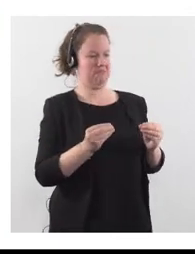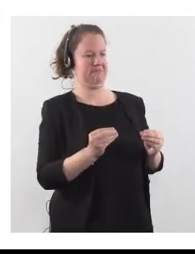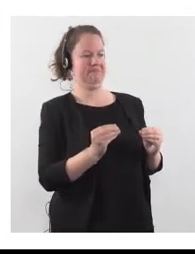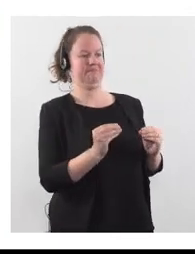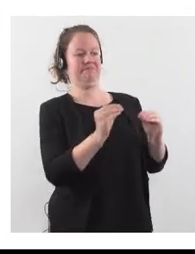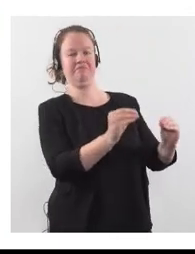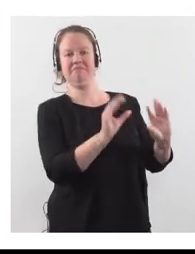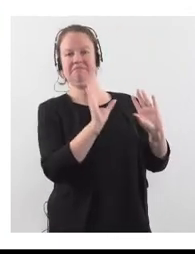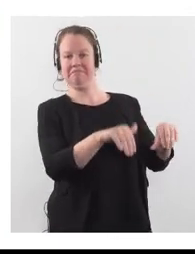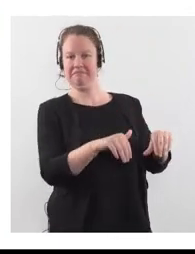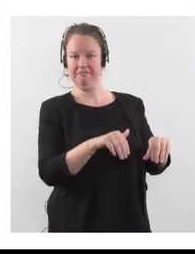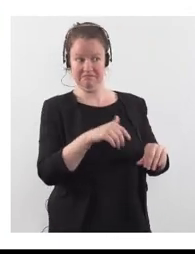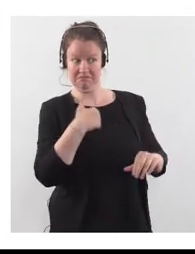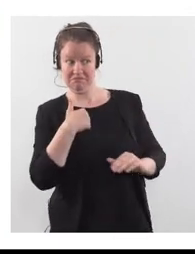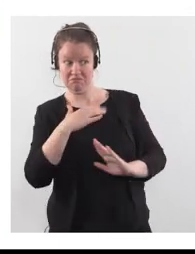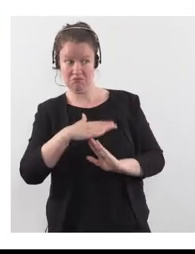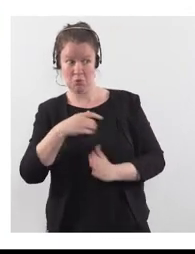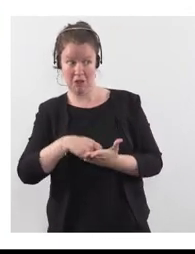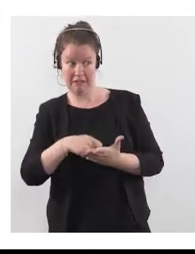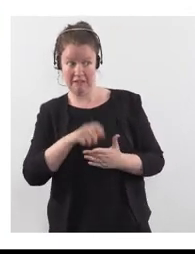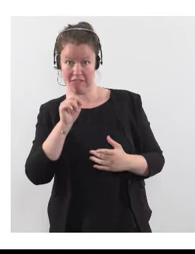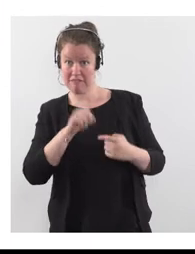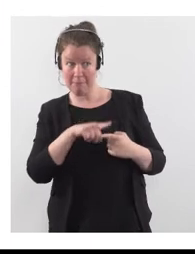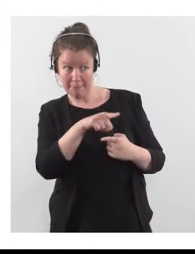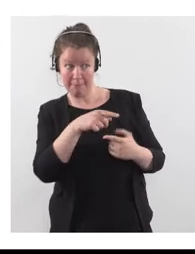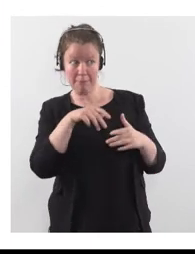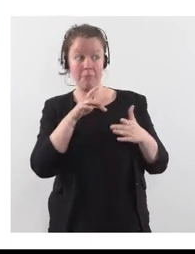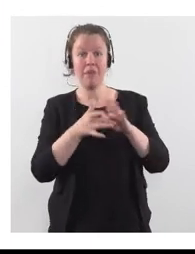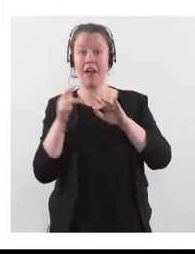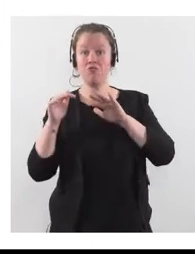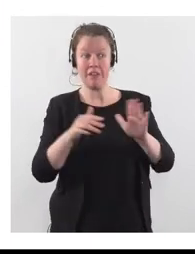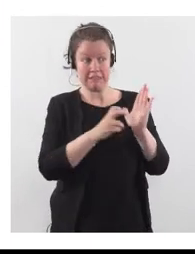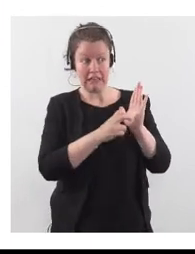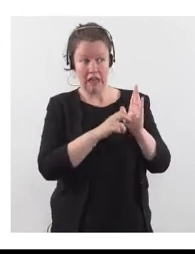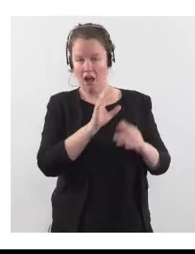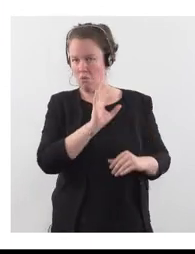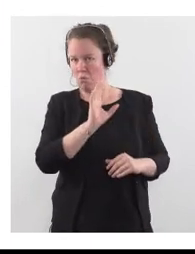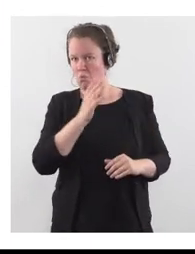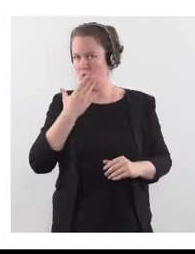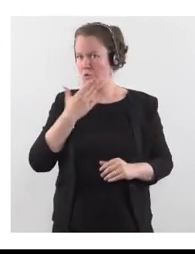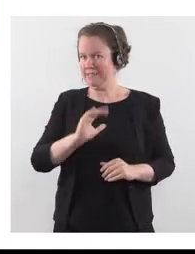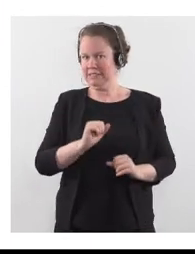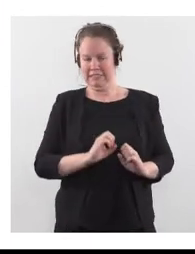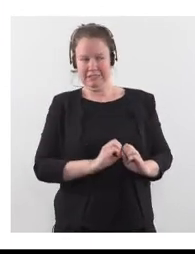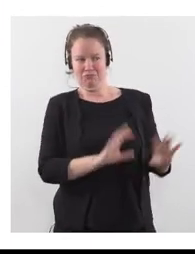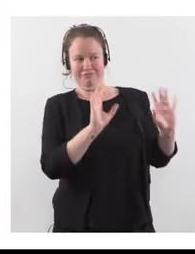C'est choquant. Donc, comme vous l'avez vu, Fida est très éloquent, il parle très